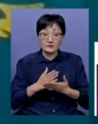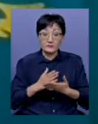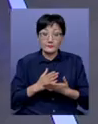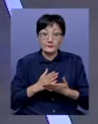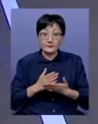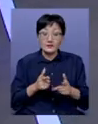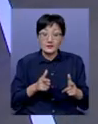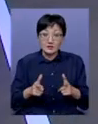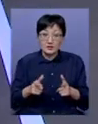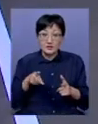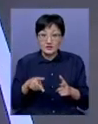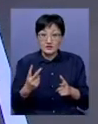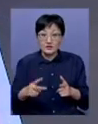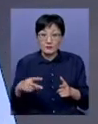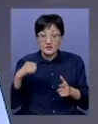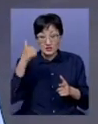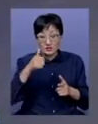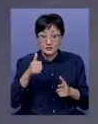жарияланып, 2020